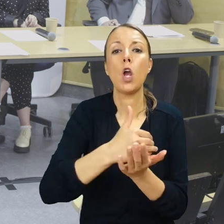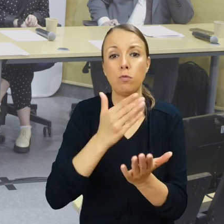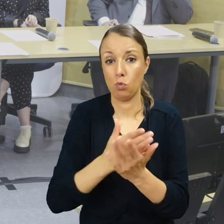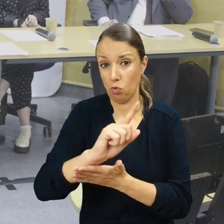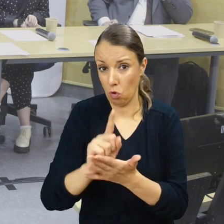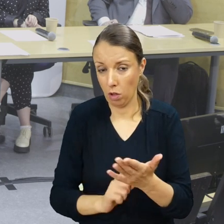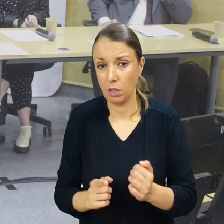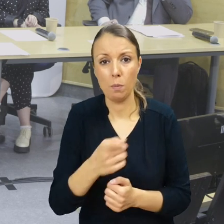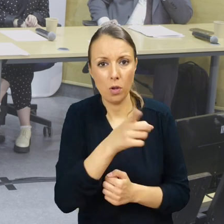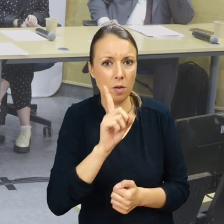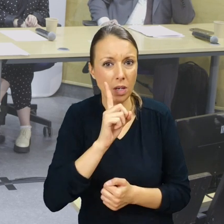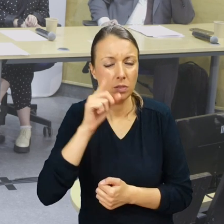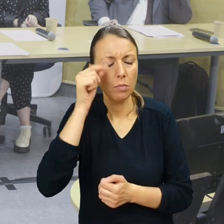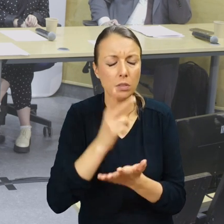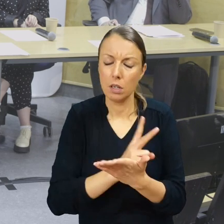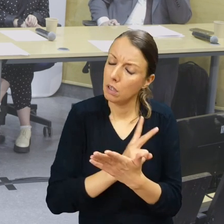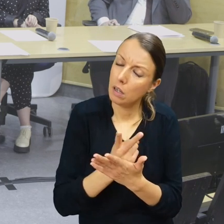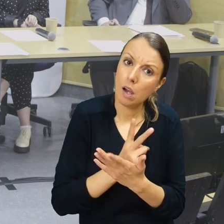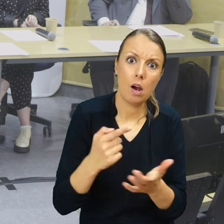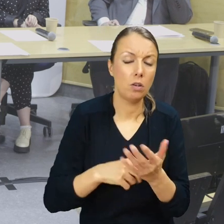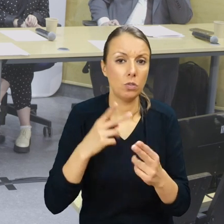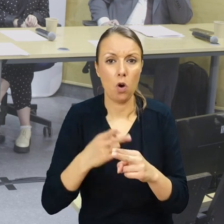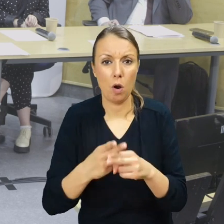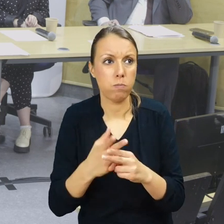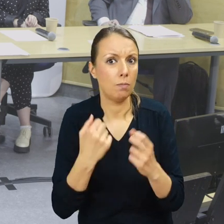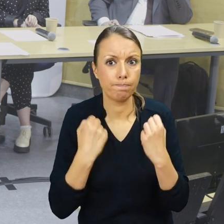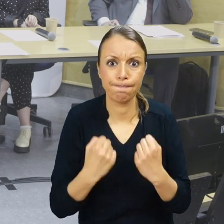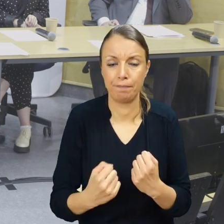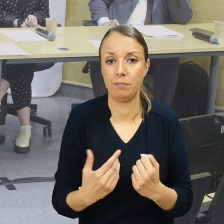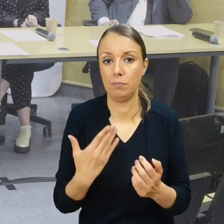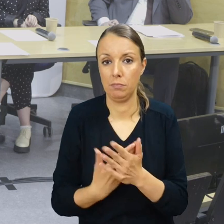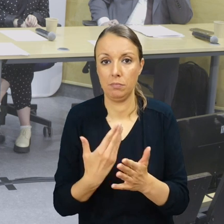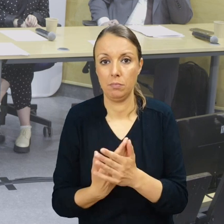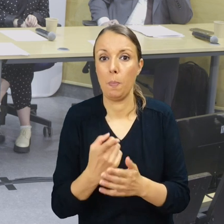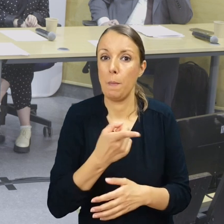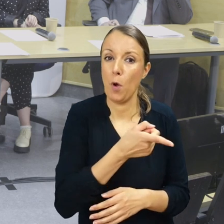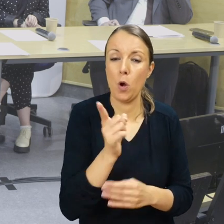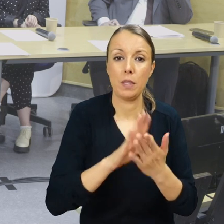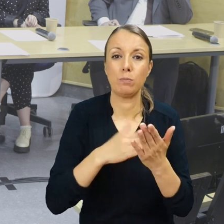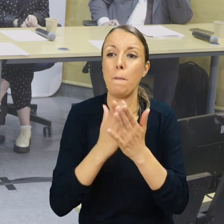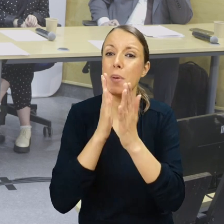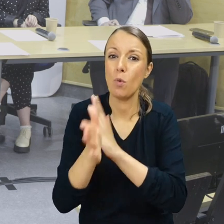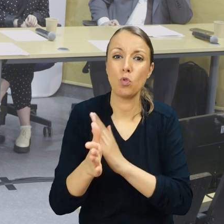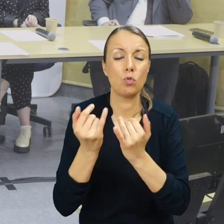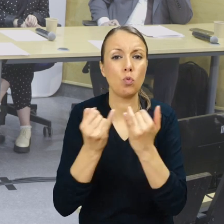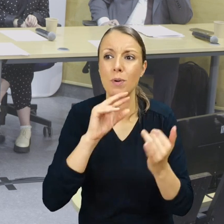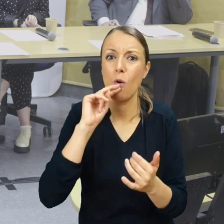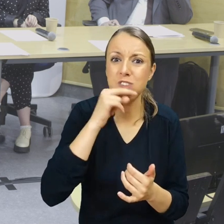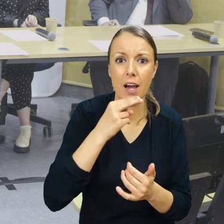mogli spać w nocy, chorowali ciężko, bo byli bezpośrednimi na przykład ofiarami jakiegoś